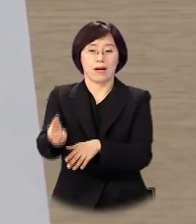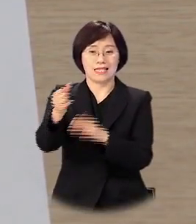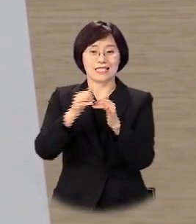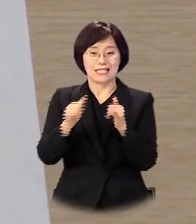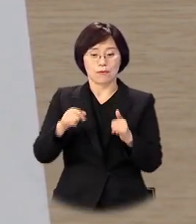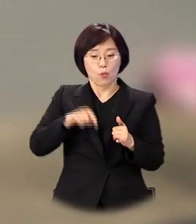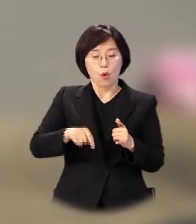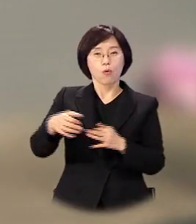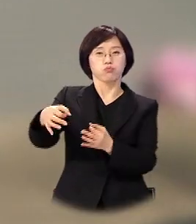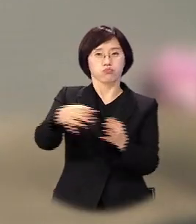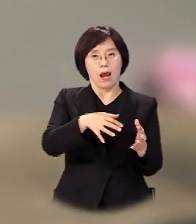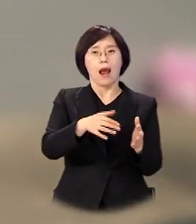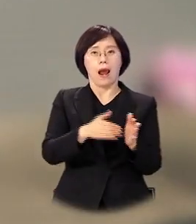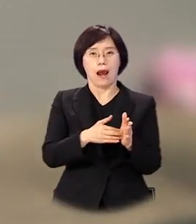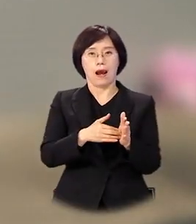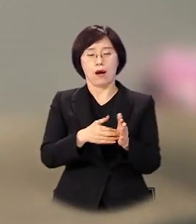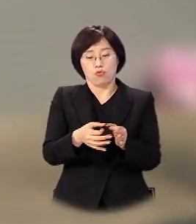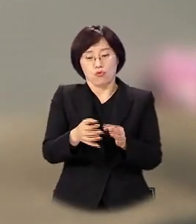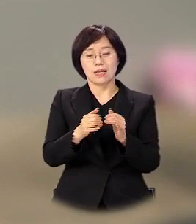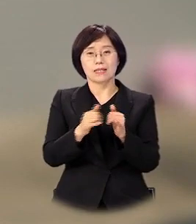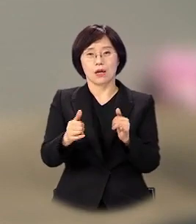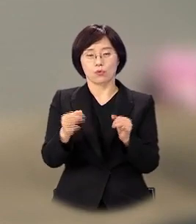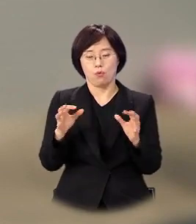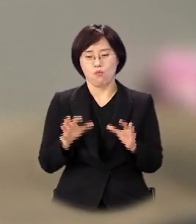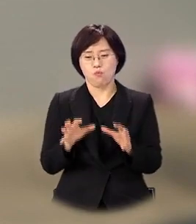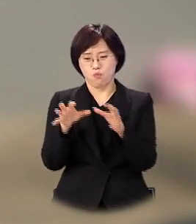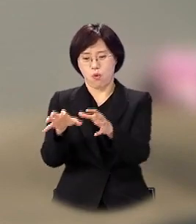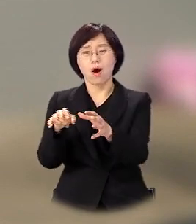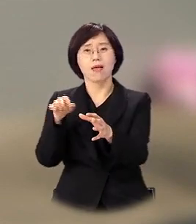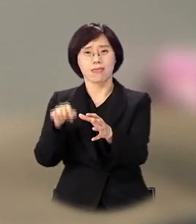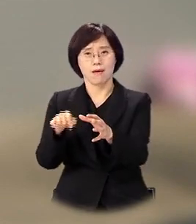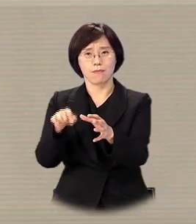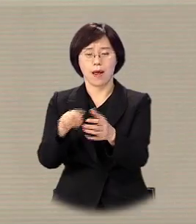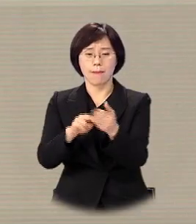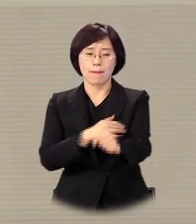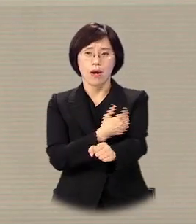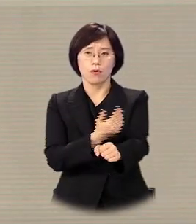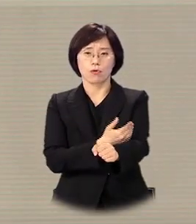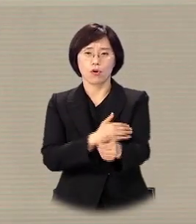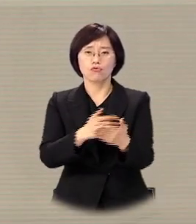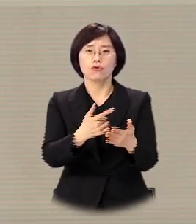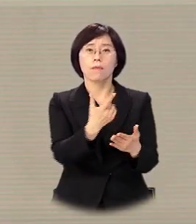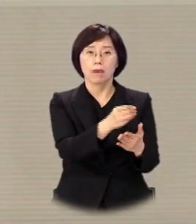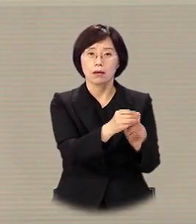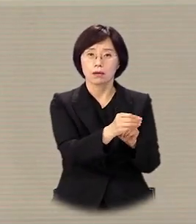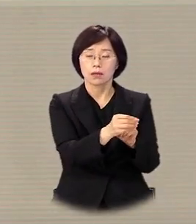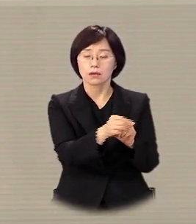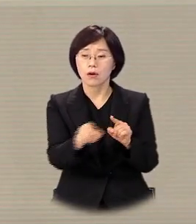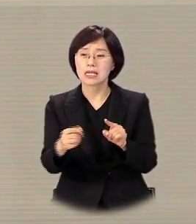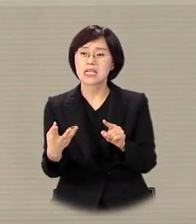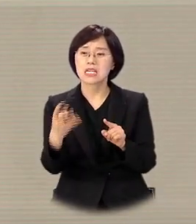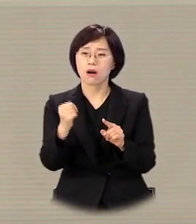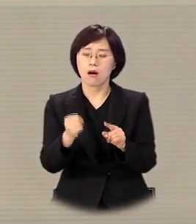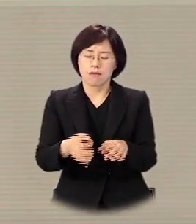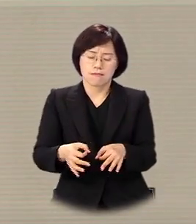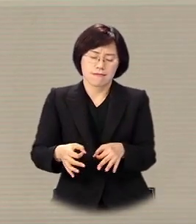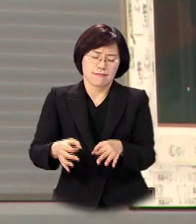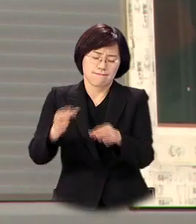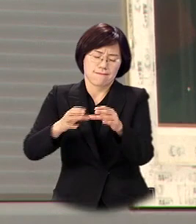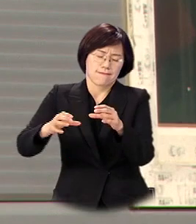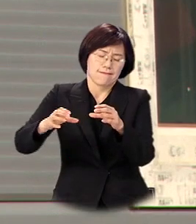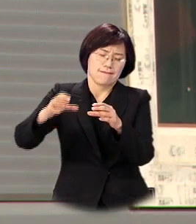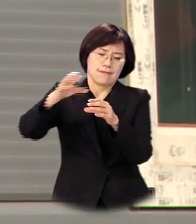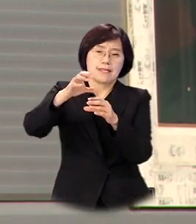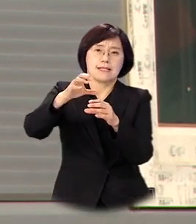사람들이었습니다. 투기 세력에 자금이 몰리면서 분양권은 수천만 원에서 1억 원까지 프리미엄,